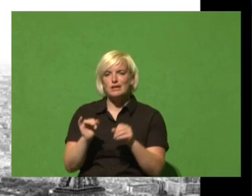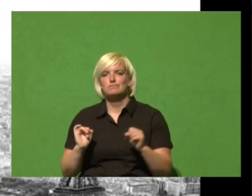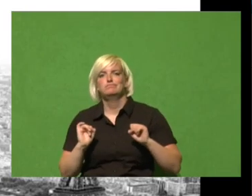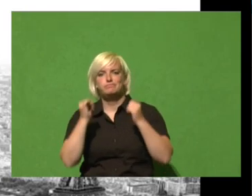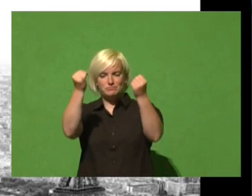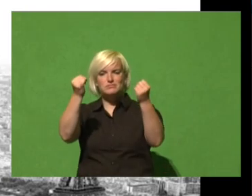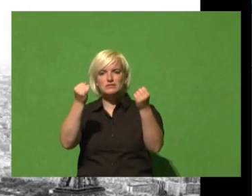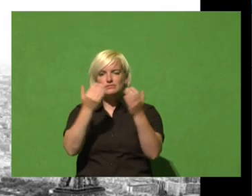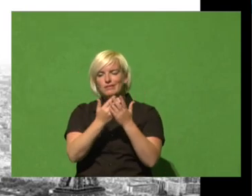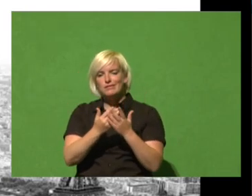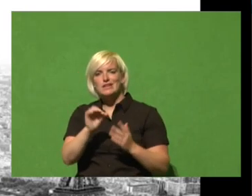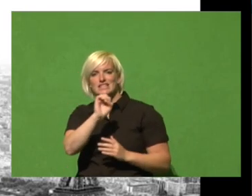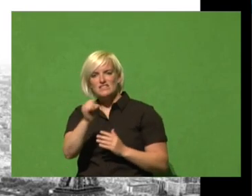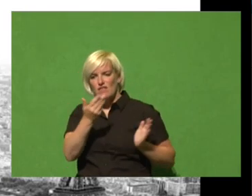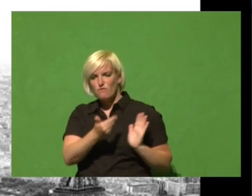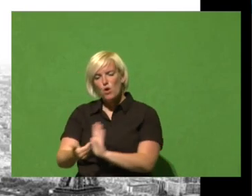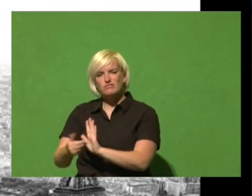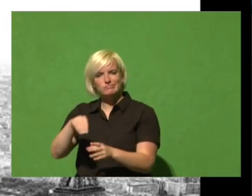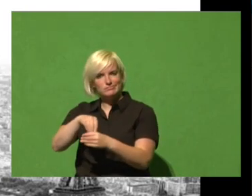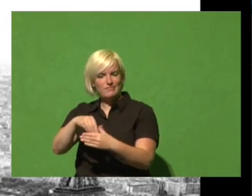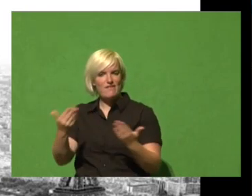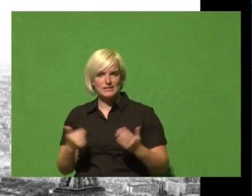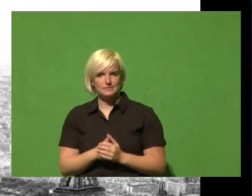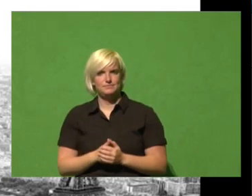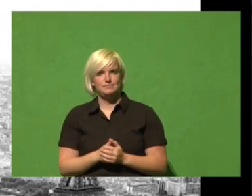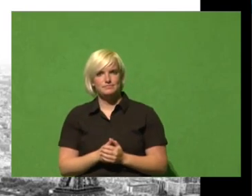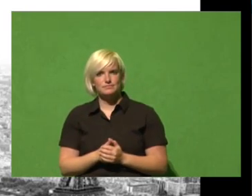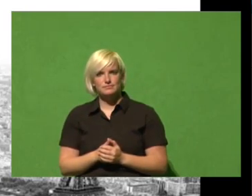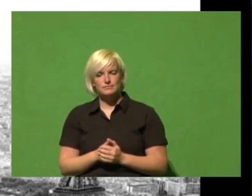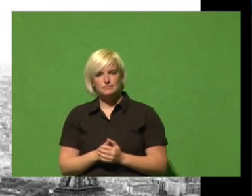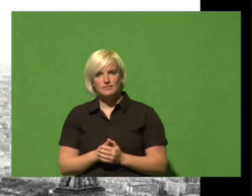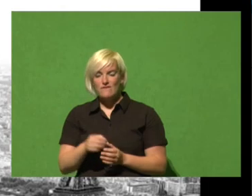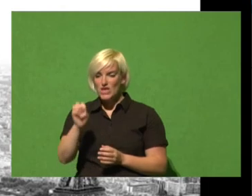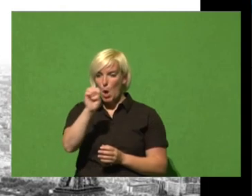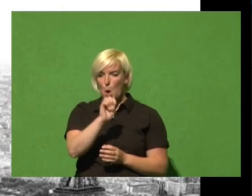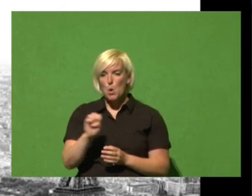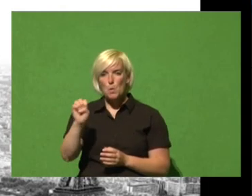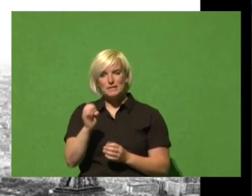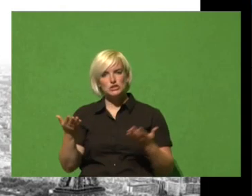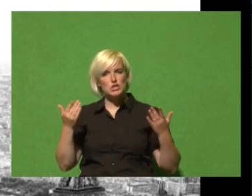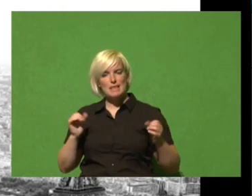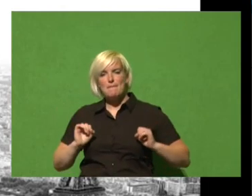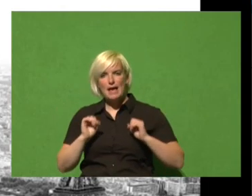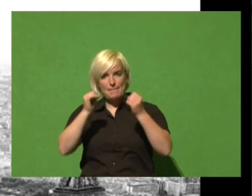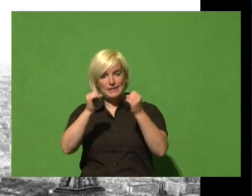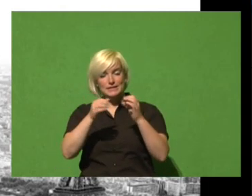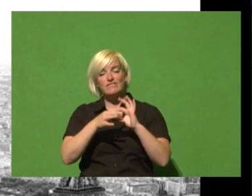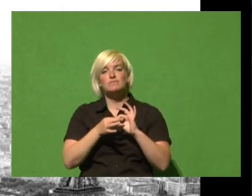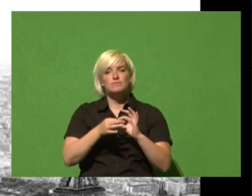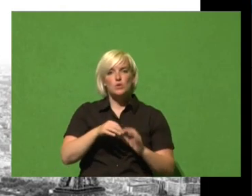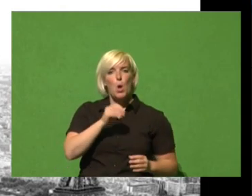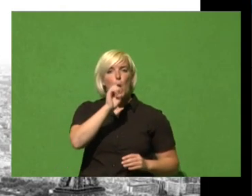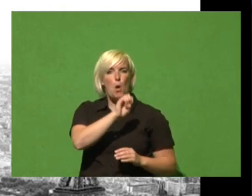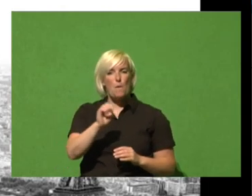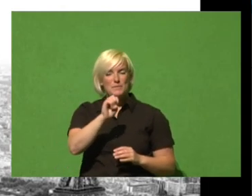wird. Ja, und diese gemeinsame europäische Klimakampagne der Europäischen Grünen Partei ist das erste